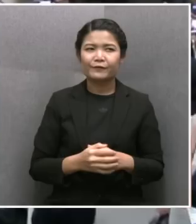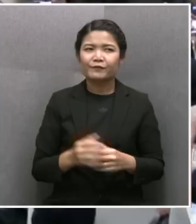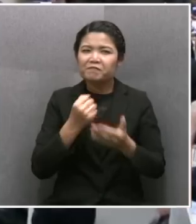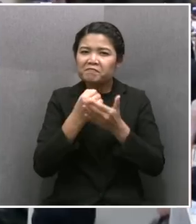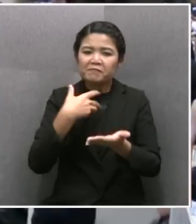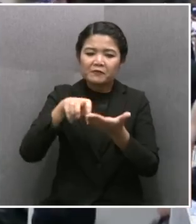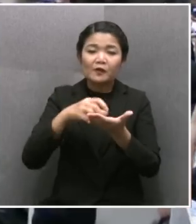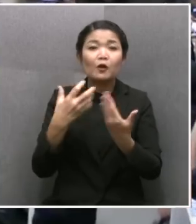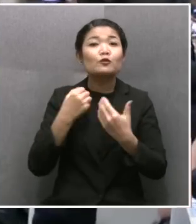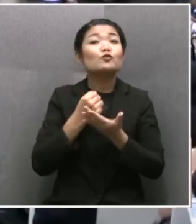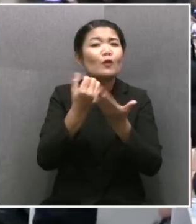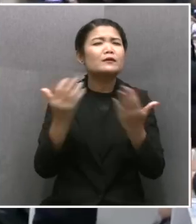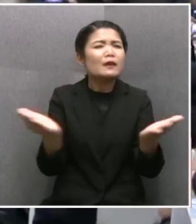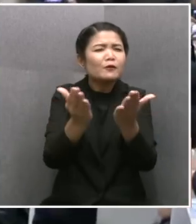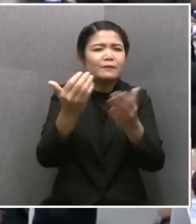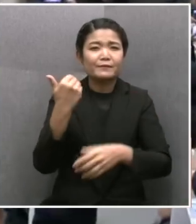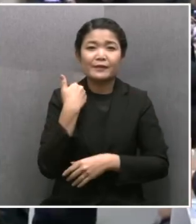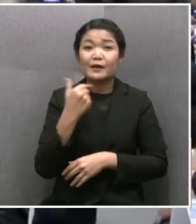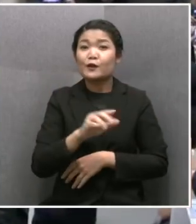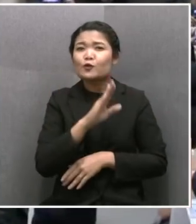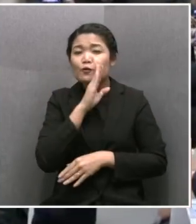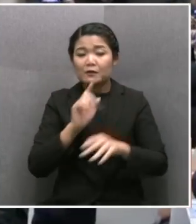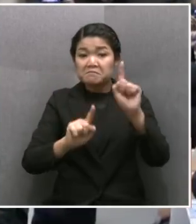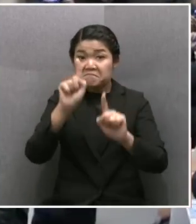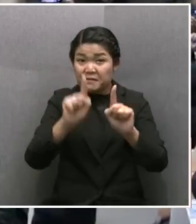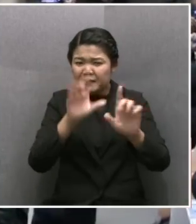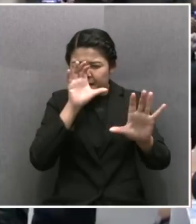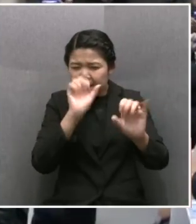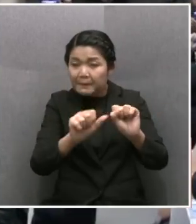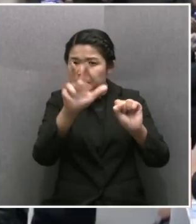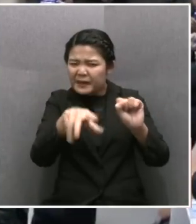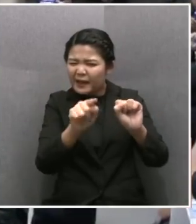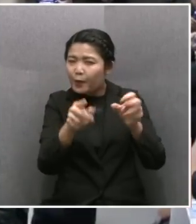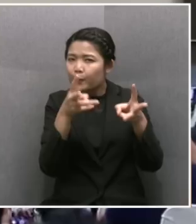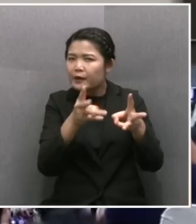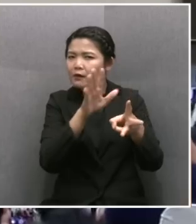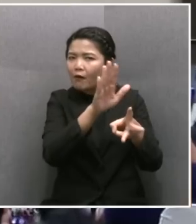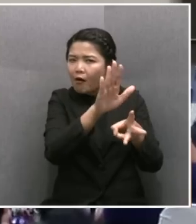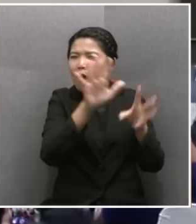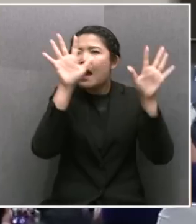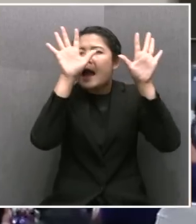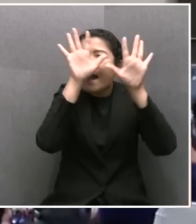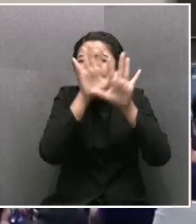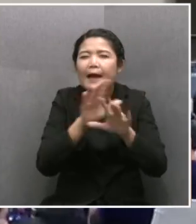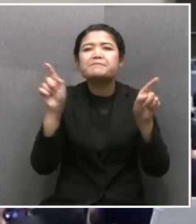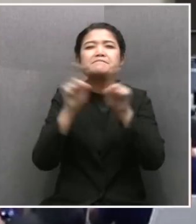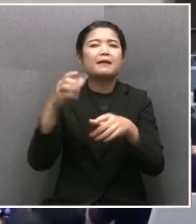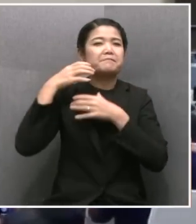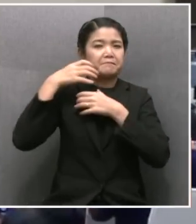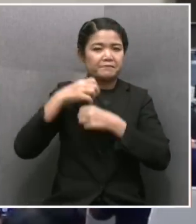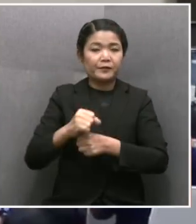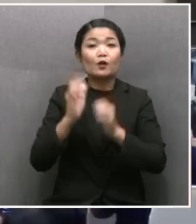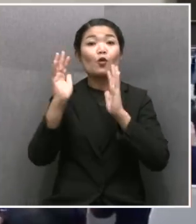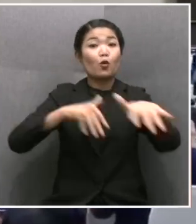ด้วยพร้อมกับประเมินว่าหากพรรคเพื่อไทยเล่นเกมการเมืองเช่นนี้จะกลายเป็นแบบพรรคประชาธิปัตย์คะแนนความ